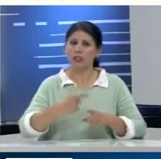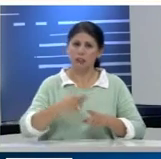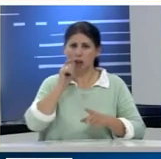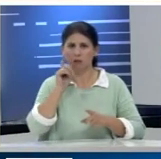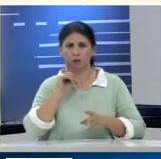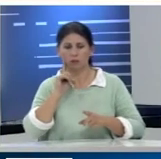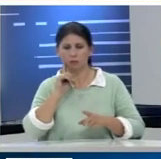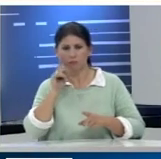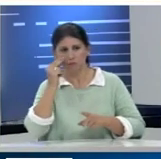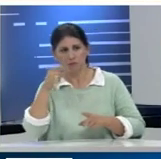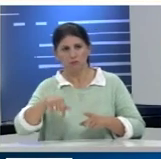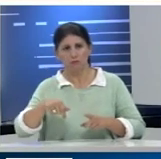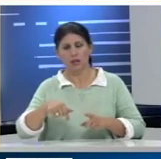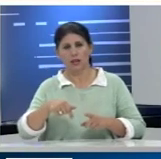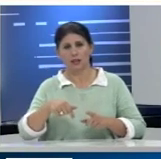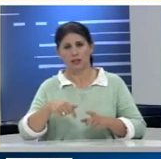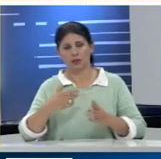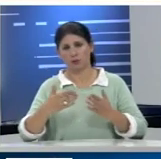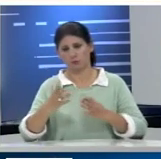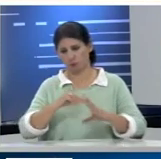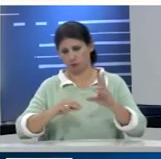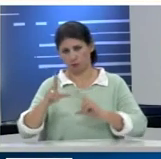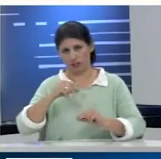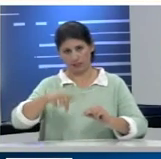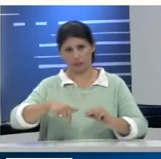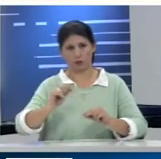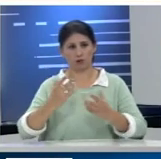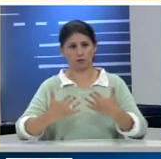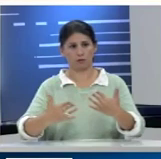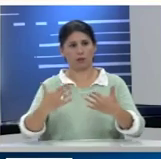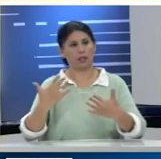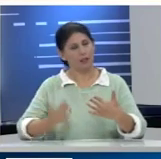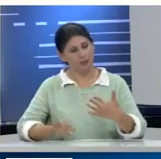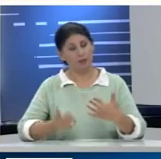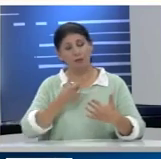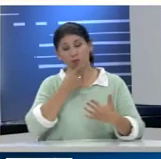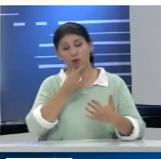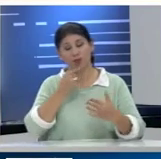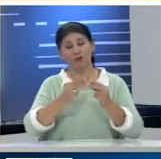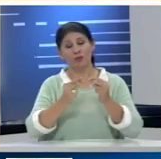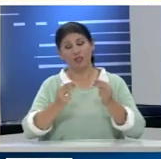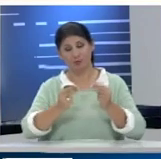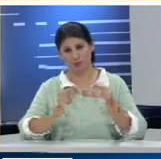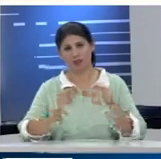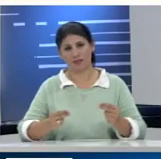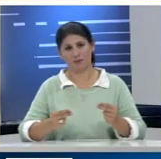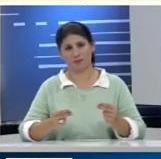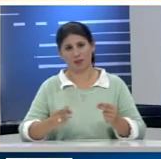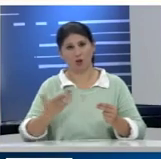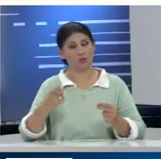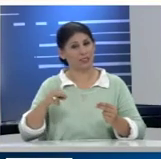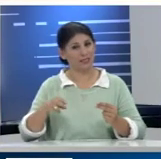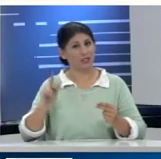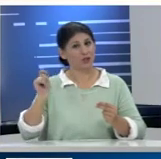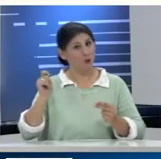έχουν παρακολουθήσει τη σημερινή συνεδρίαση, θα έχουν βγάλει πολύ εύκολα το συμπέρασμα όσον αφορά